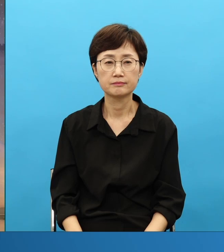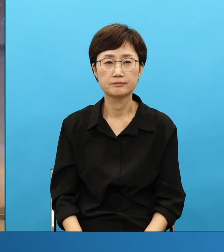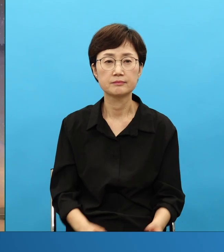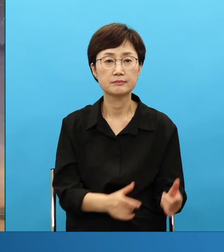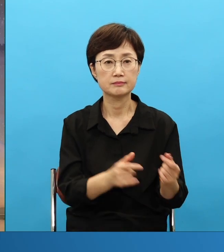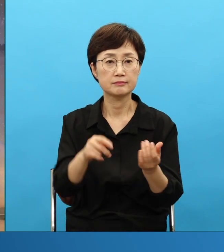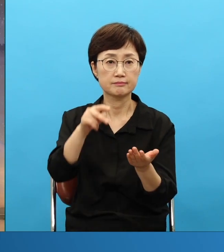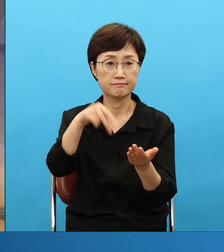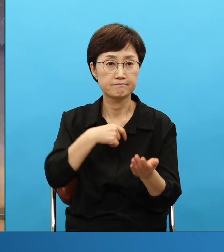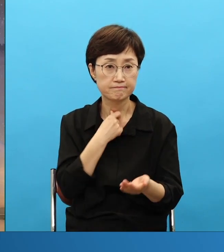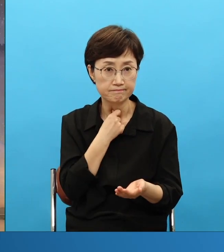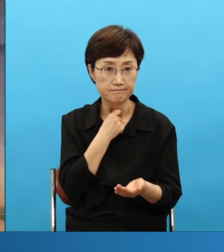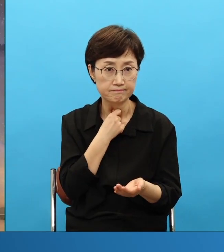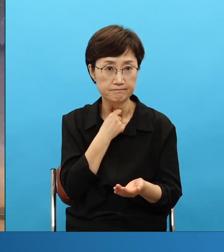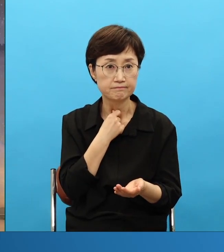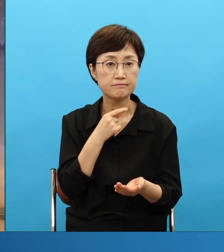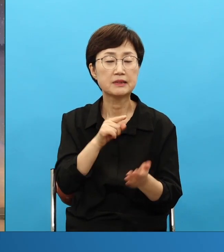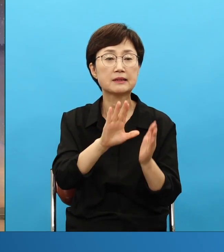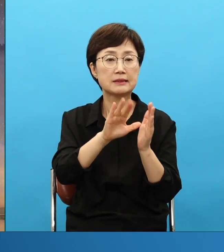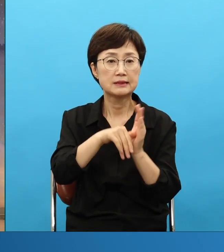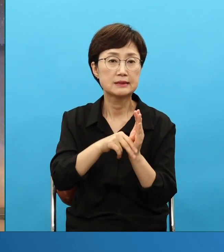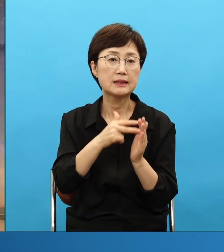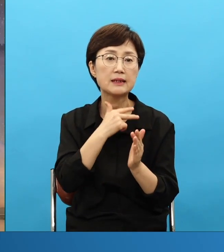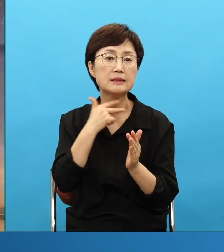함께 봉독하시겠습니다. Let's all read together.